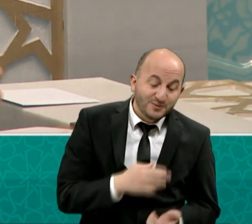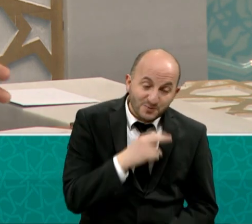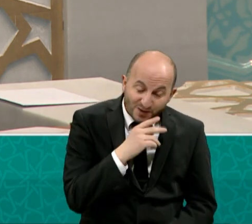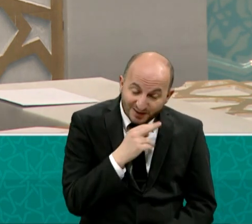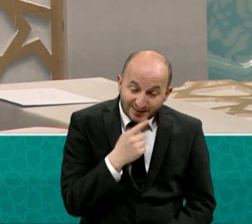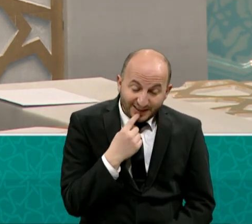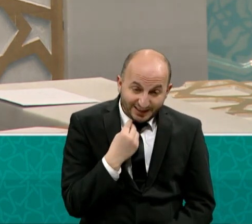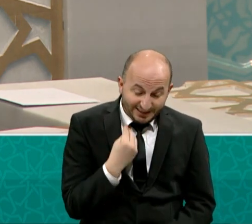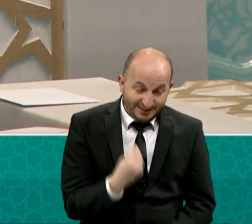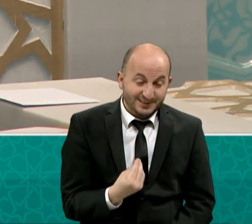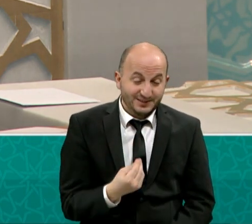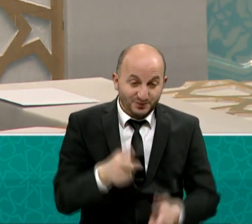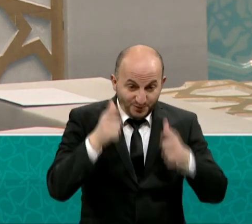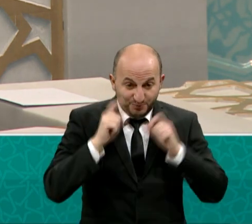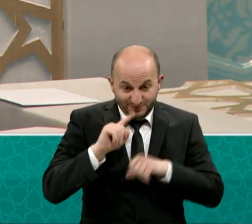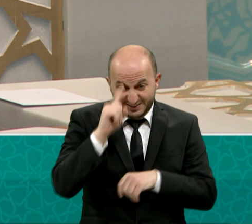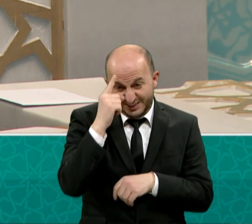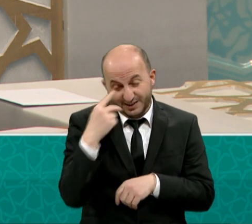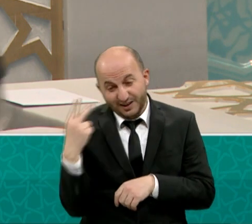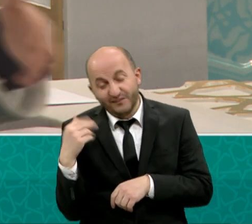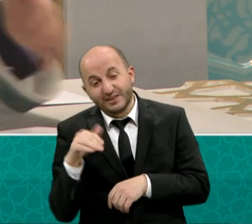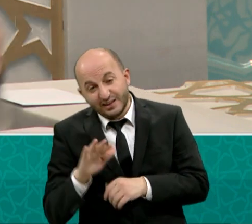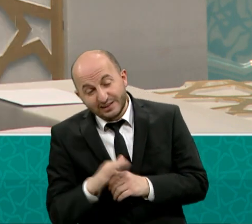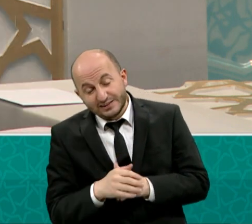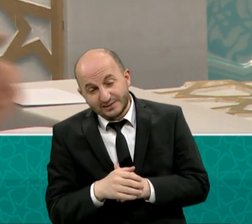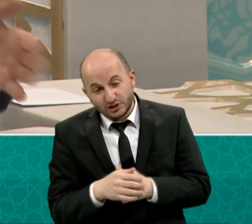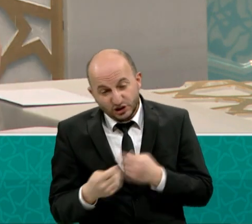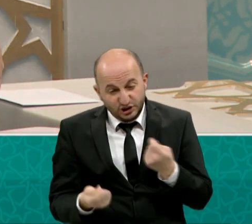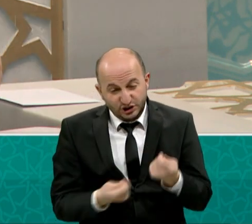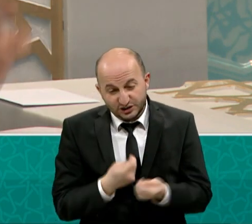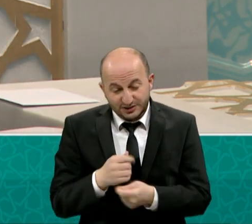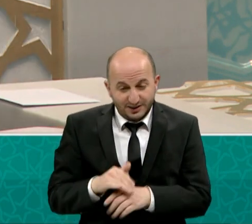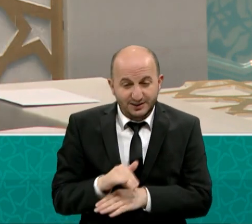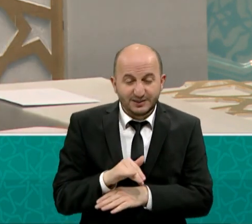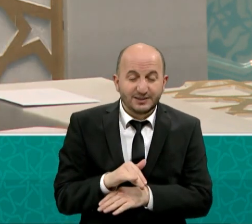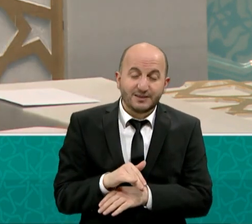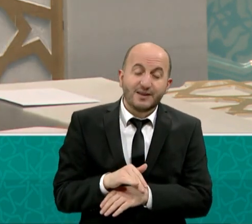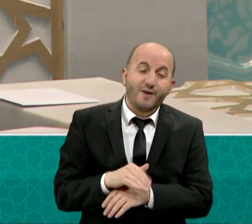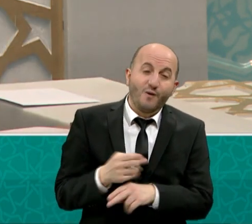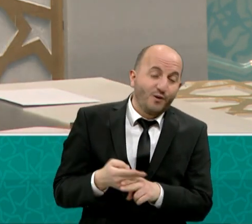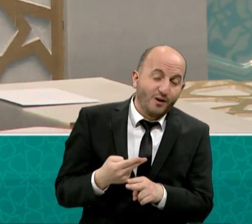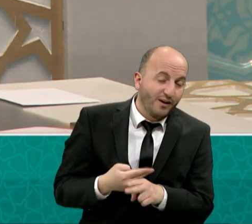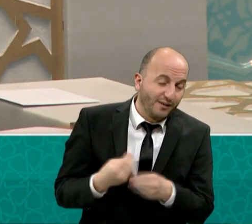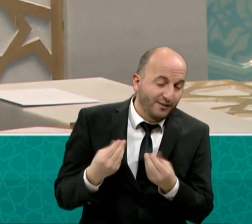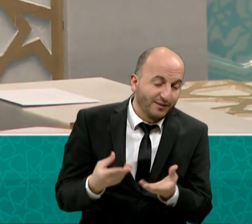Elbette sorumluluklar tek taraflı değil kardeşlerim. Konumuz iş hayatı olmadığı için ama örnek verelim.